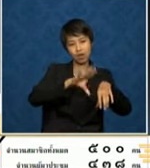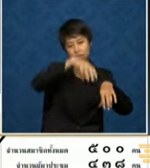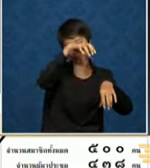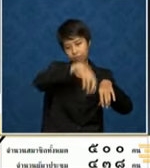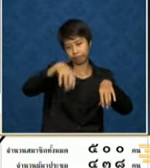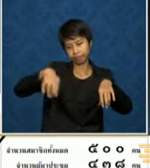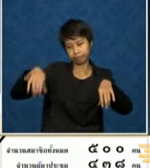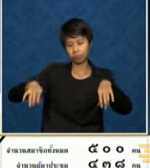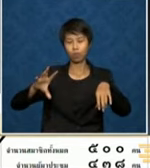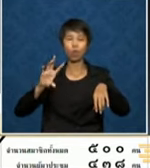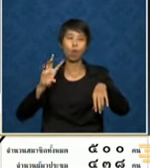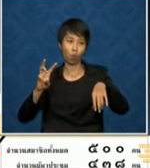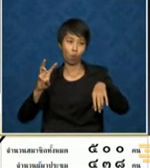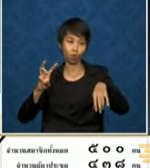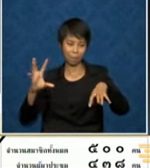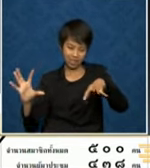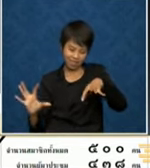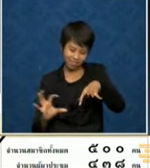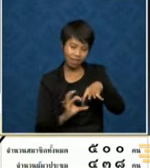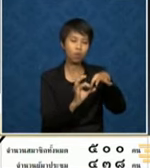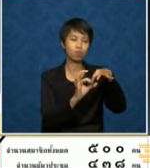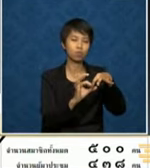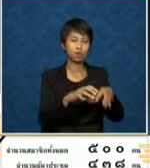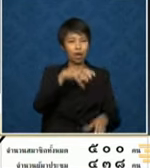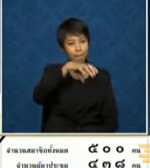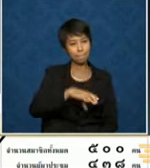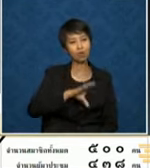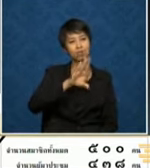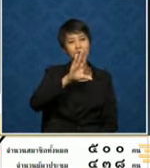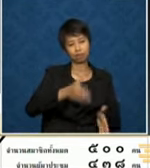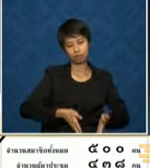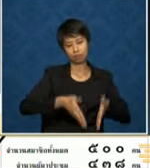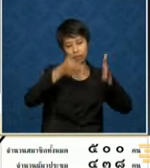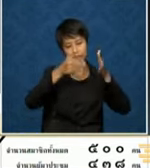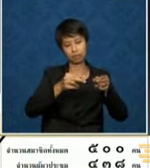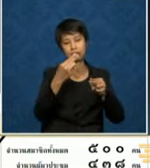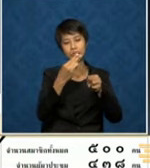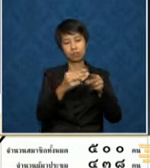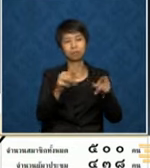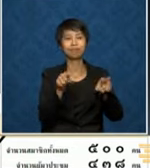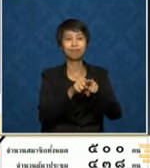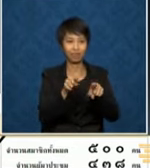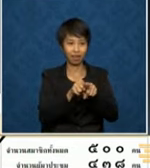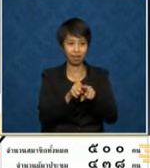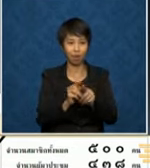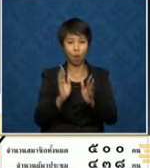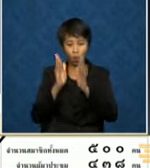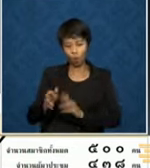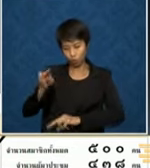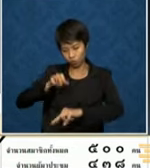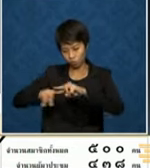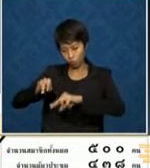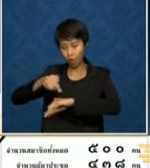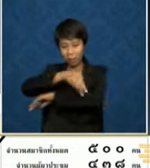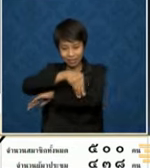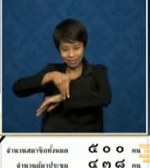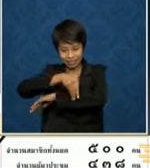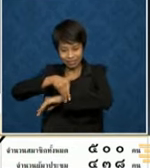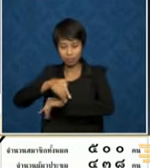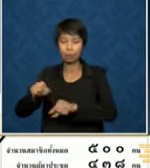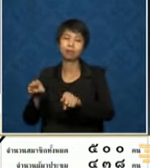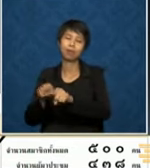ที่มีความเชื่อมโยงกันเช่นที่ตั้งของบริษัทอยู่ในตึกเดียวกันผู้ตรวจสอบบัญชีก็เป็นคนเดียวกันและนำบริษั